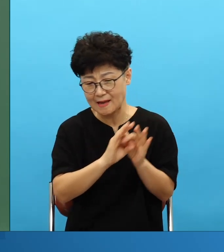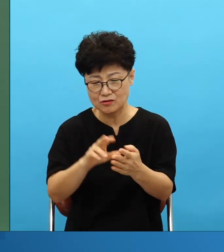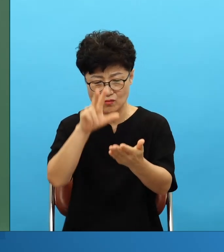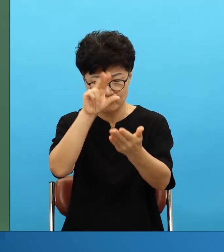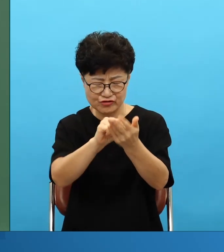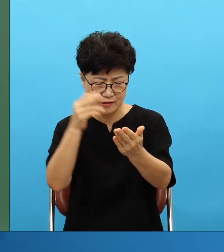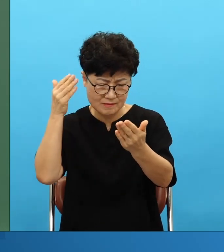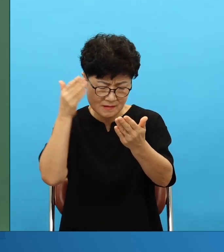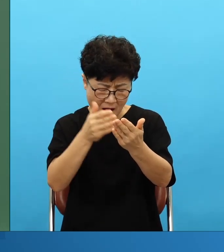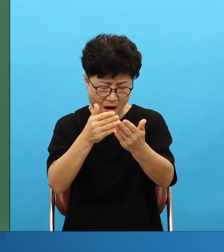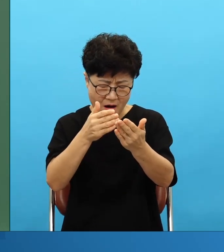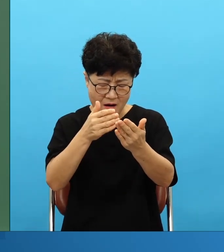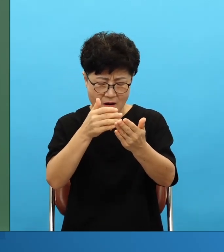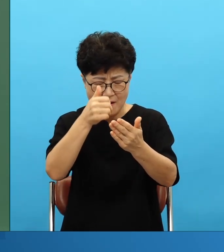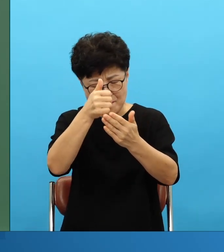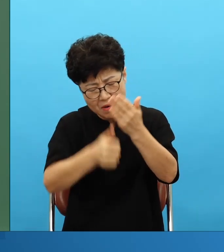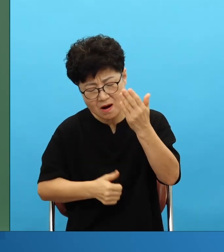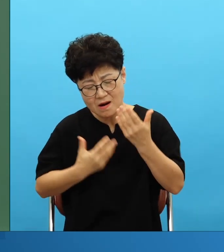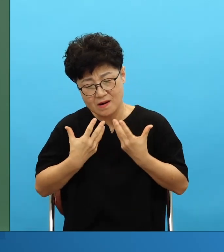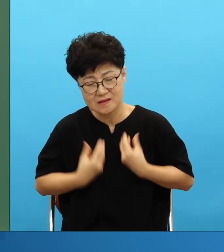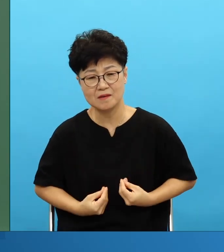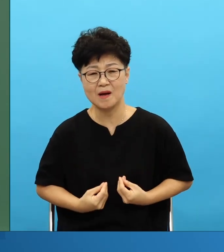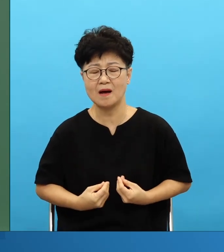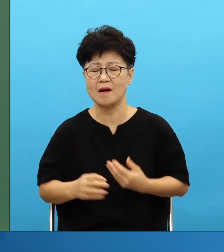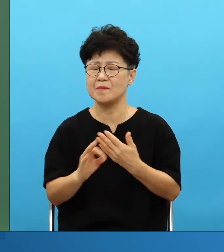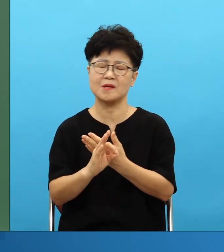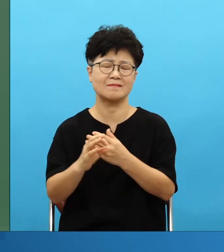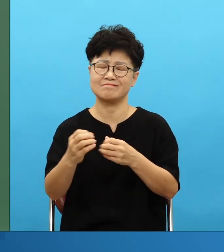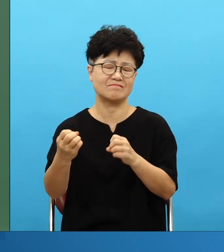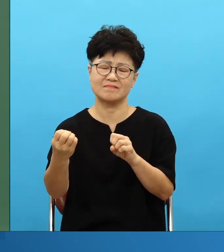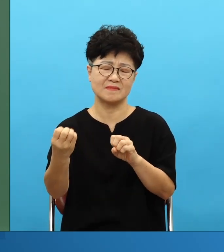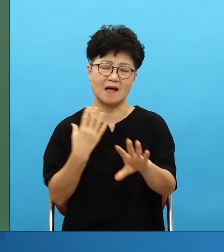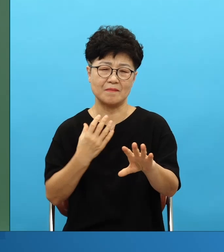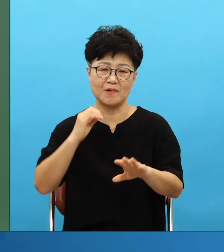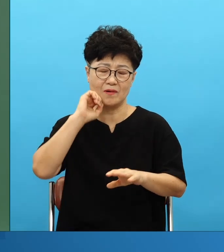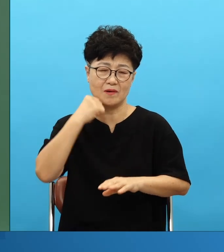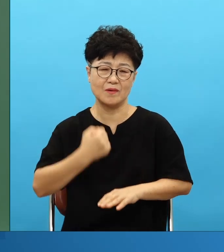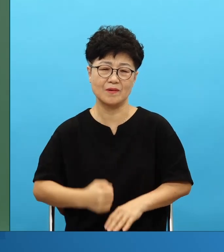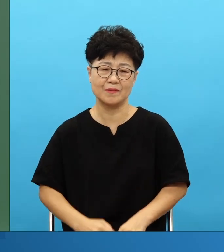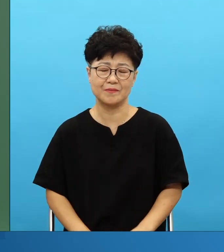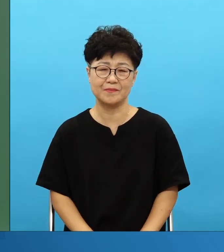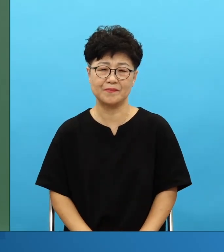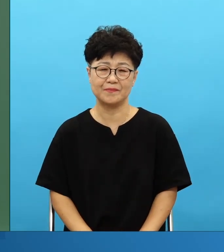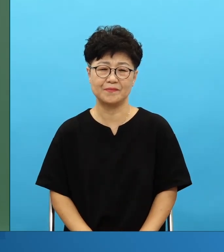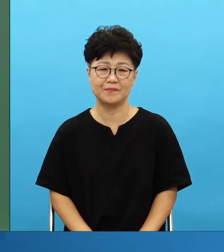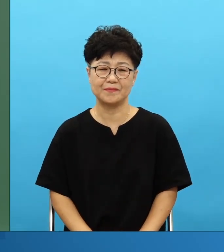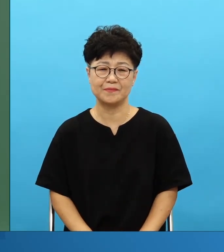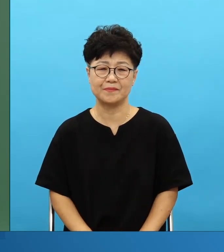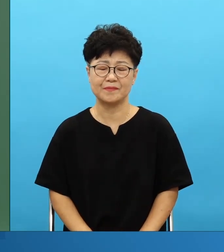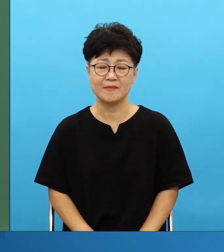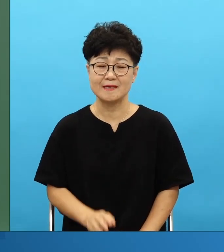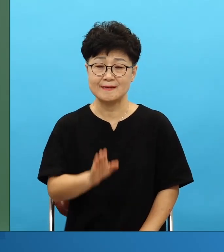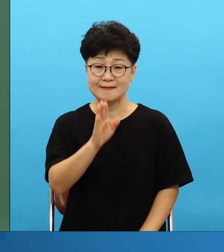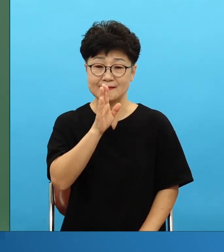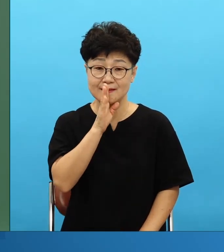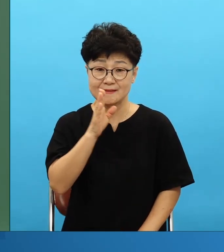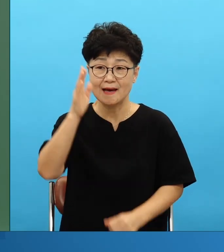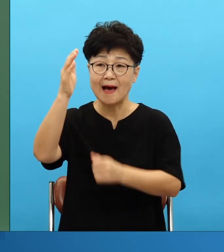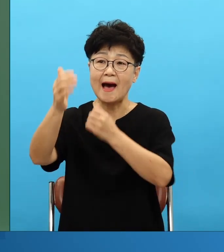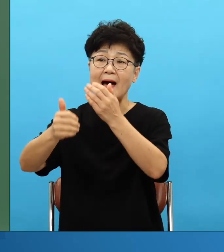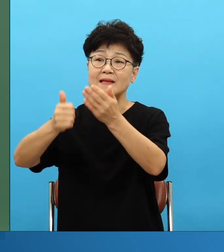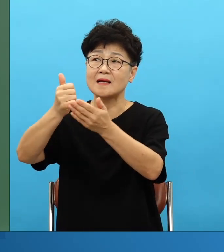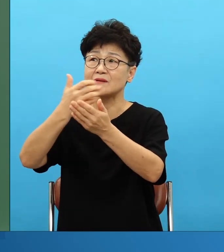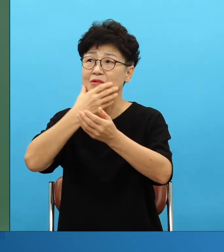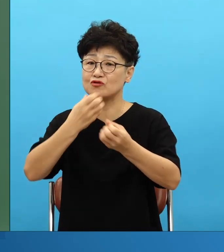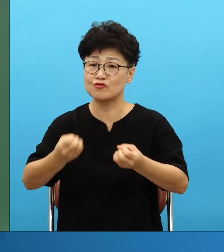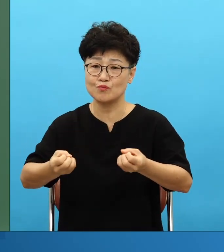as a problem to find an answer. But if you look at something that's not a problem as a problem, there's no answer. 심지어 하나님이 축복을 줬는데 그것도 문제라고. That